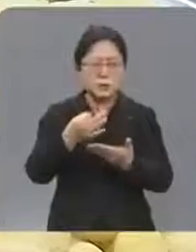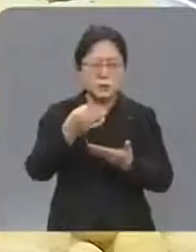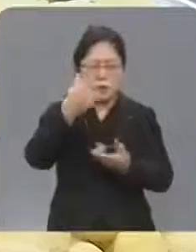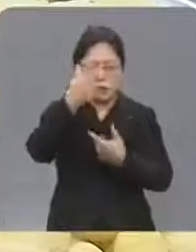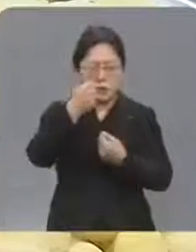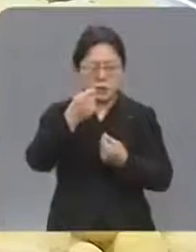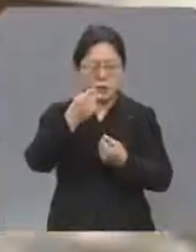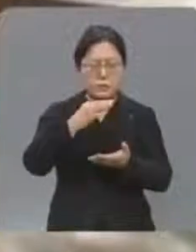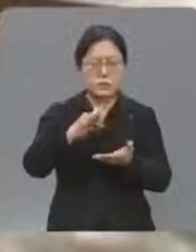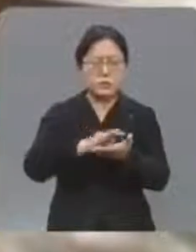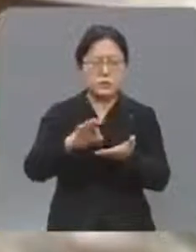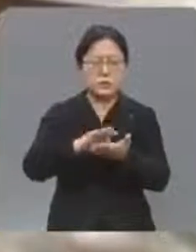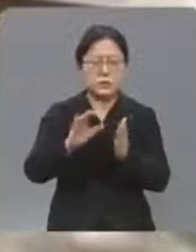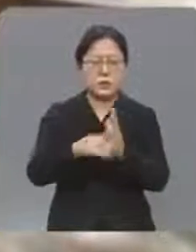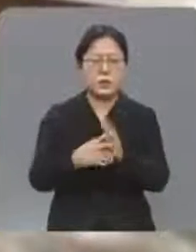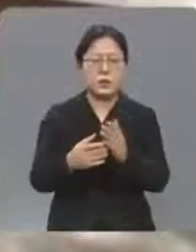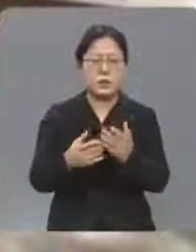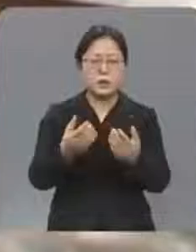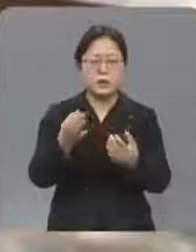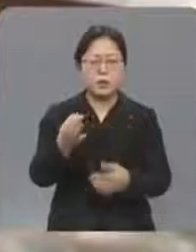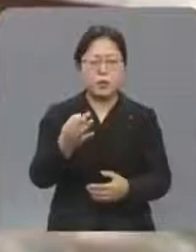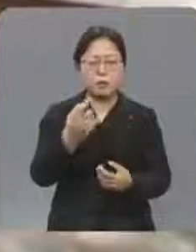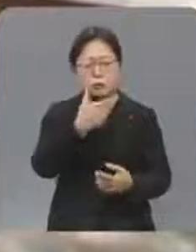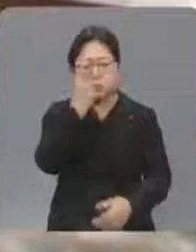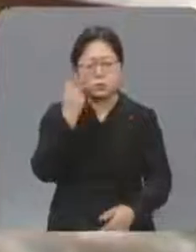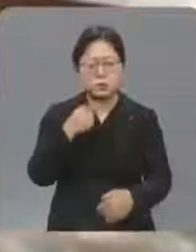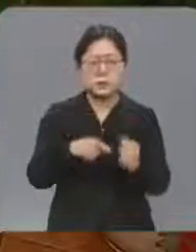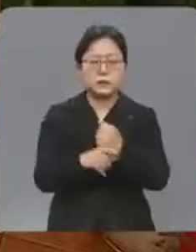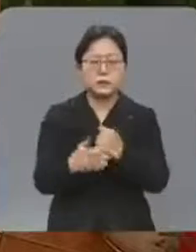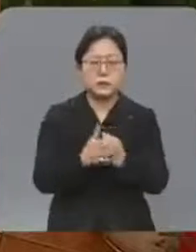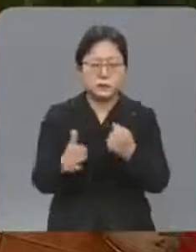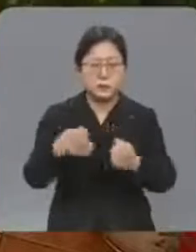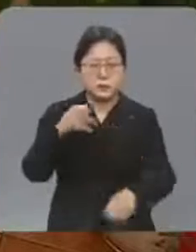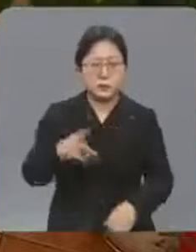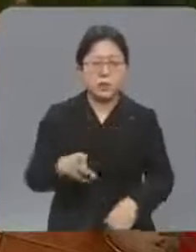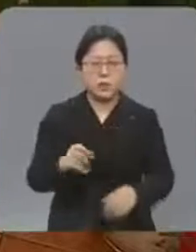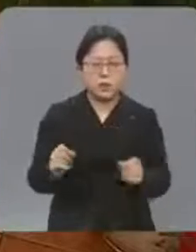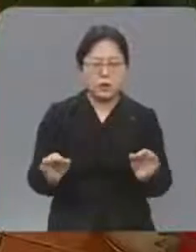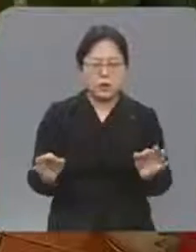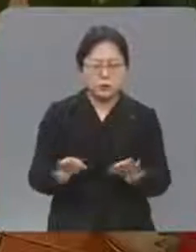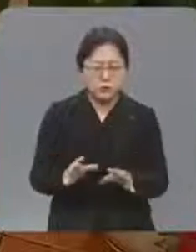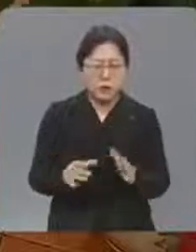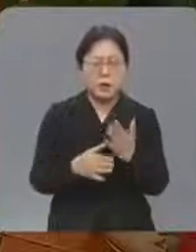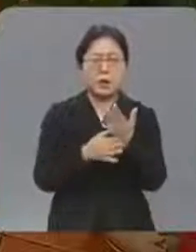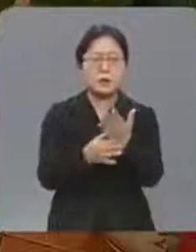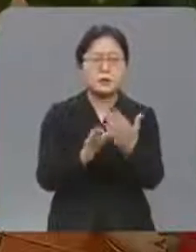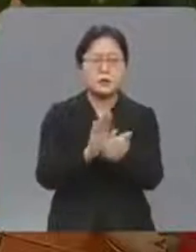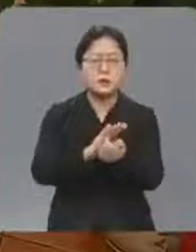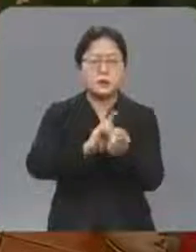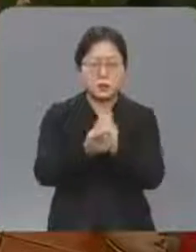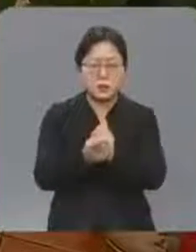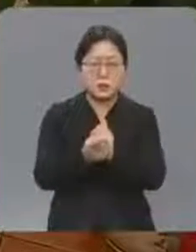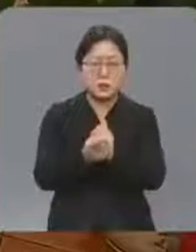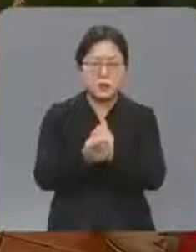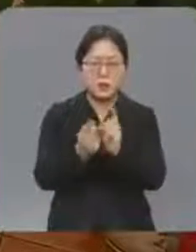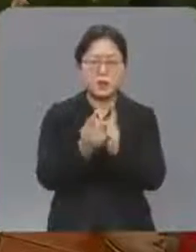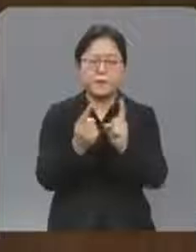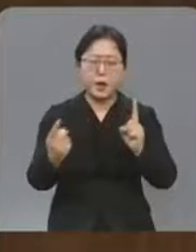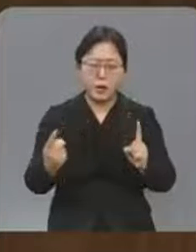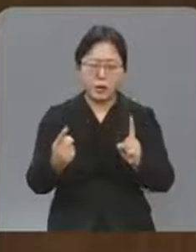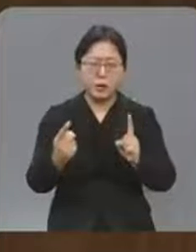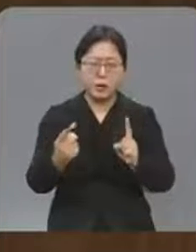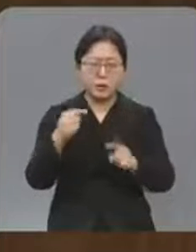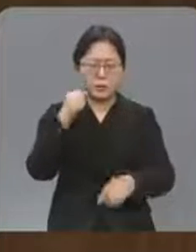비용을 고려했을 때 턱없이 부족하다는 겁니다. 또 일시적인 현금성 지원 대신 강화된 방역